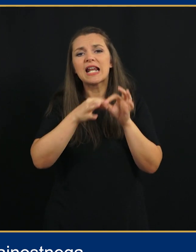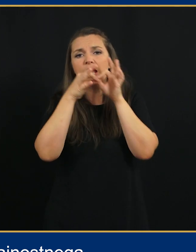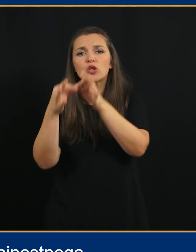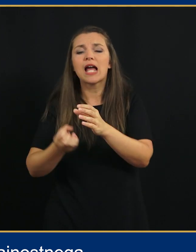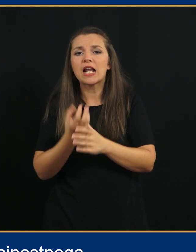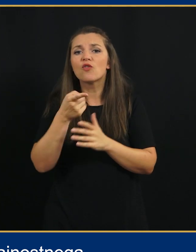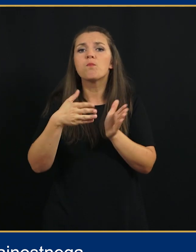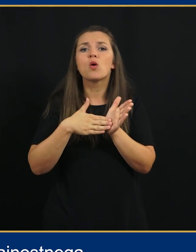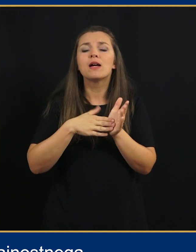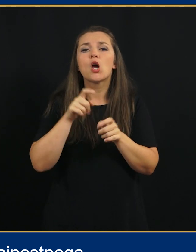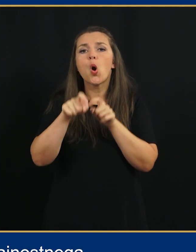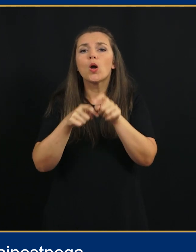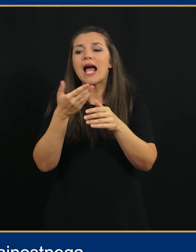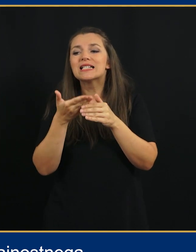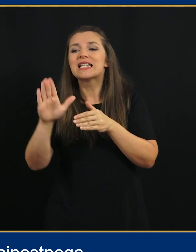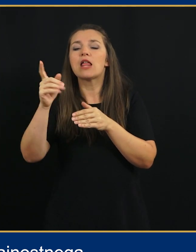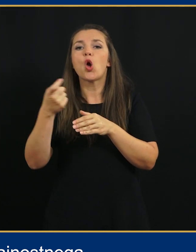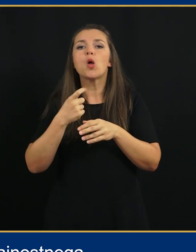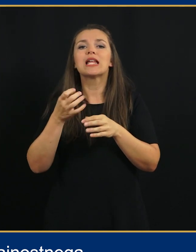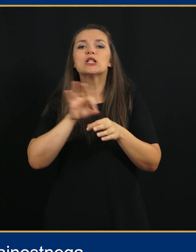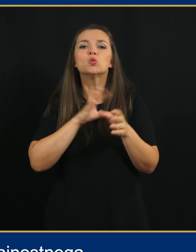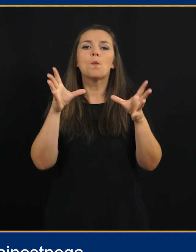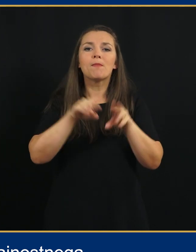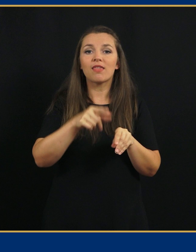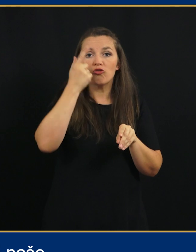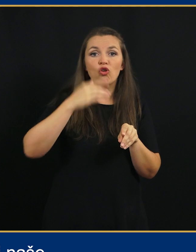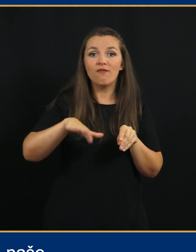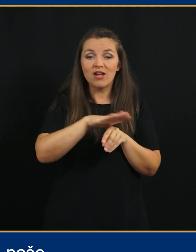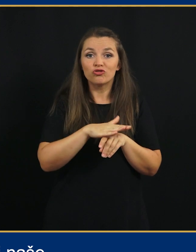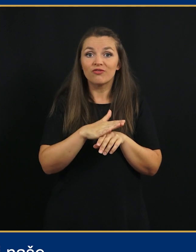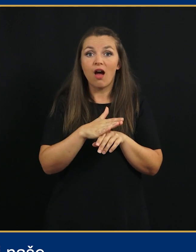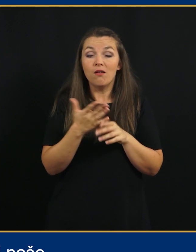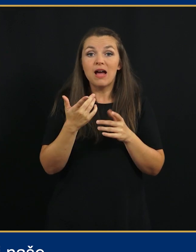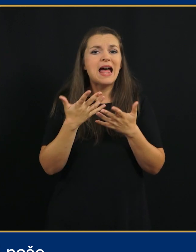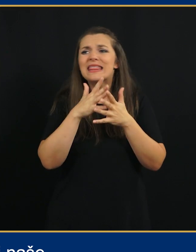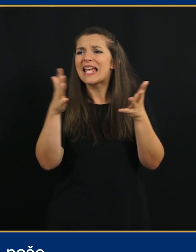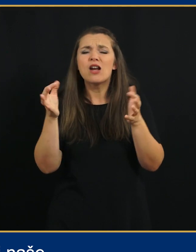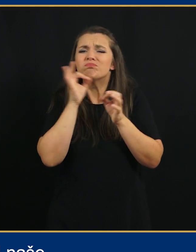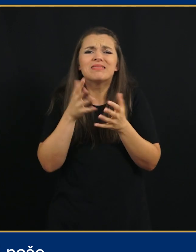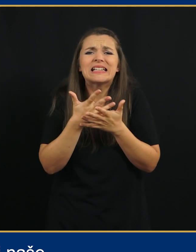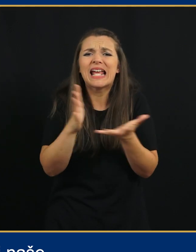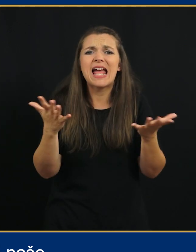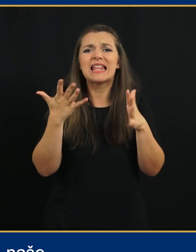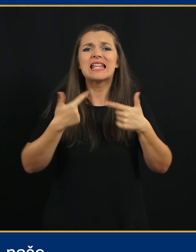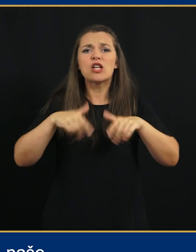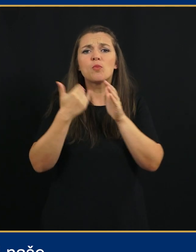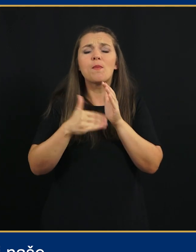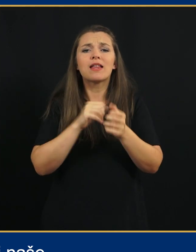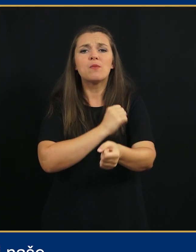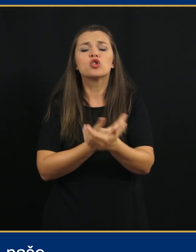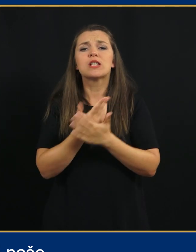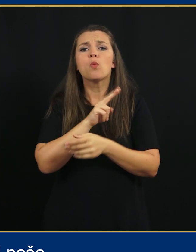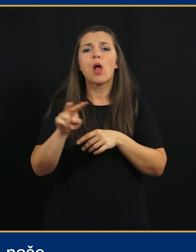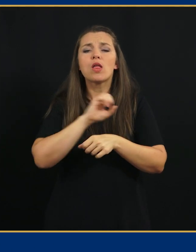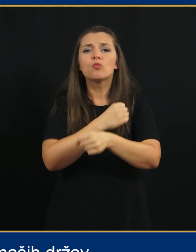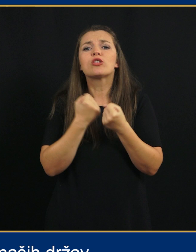trajnostnega razvoja pomeni korak stran od izumrtja človeštva. Nikjer, dobesedno nikjer ni naše pomanjkanje moči za